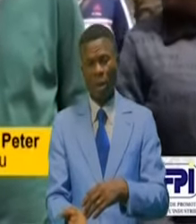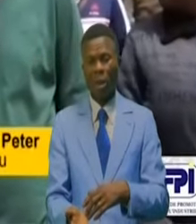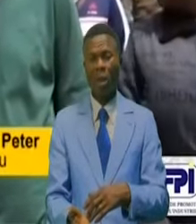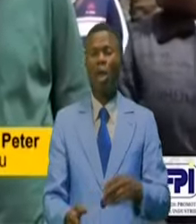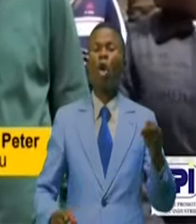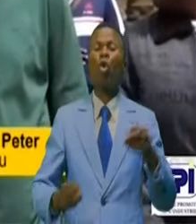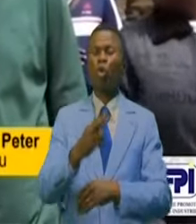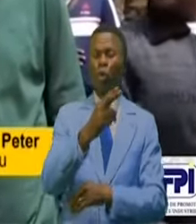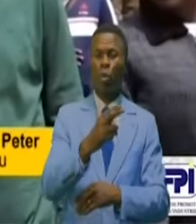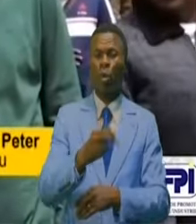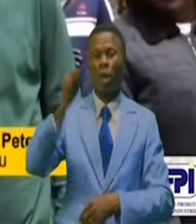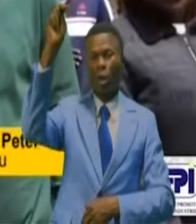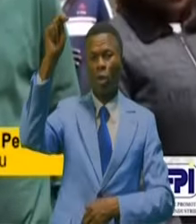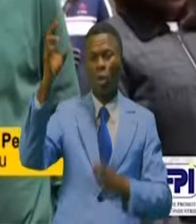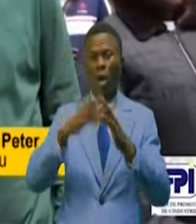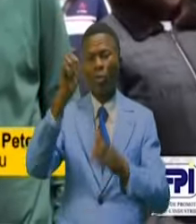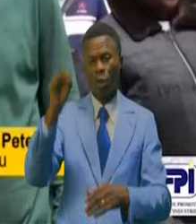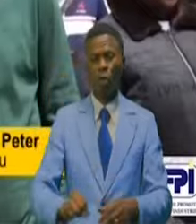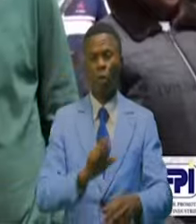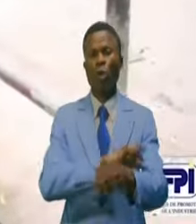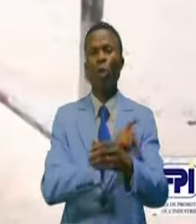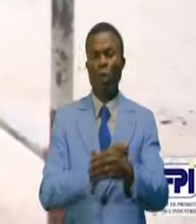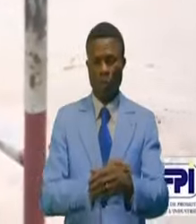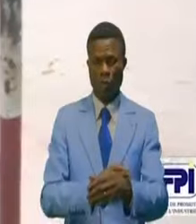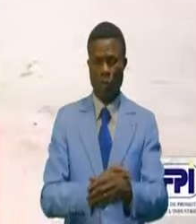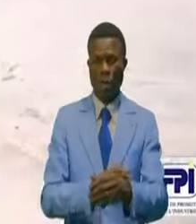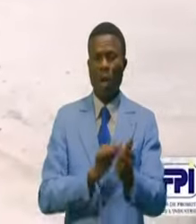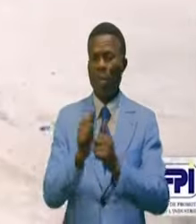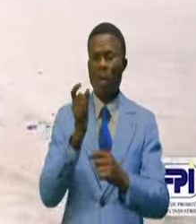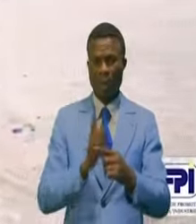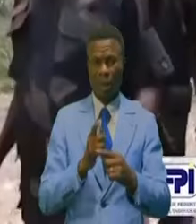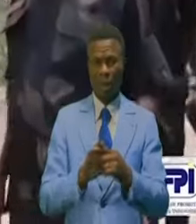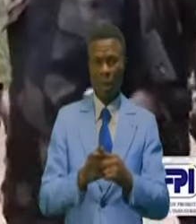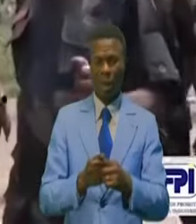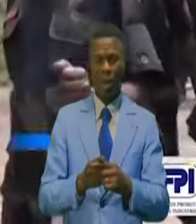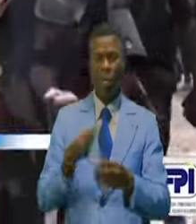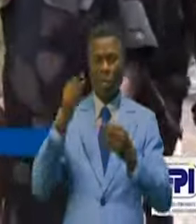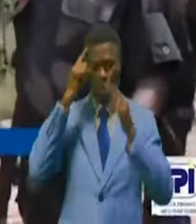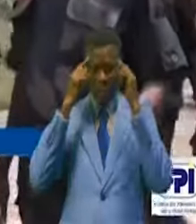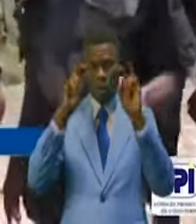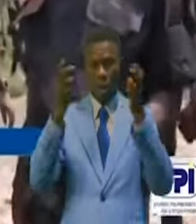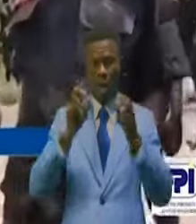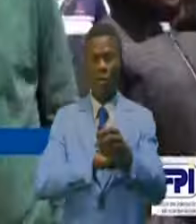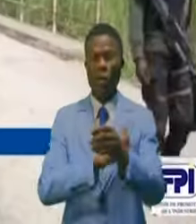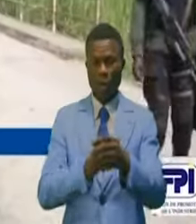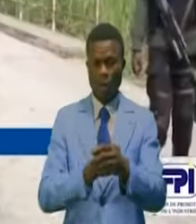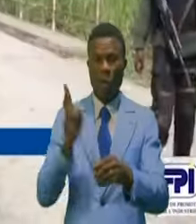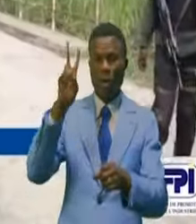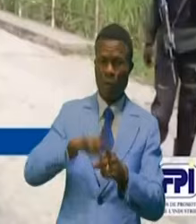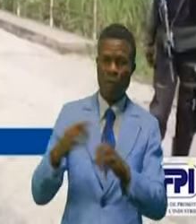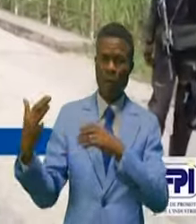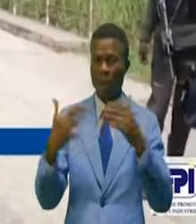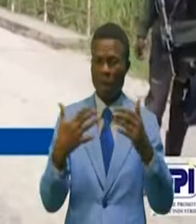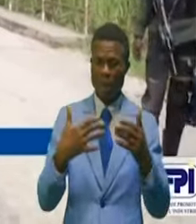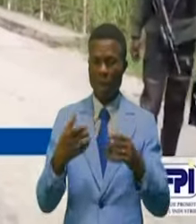une coupure entre le nord et le sud. Pour ne pas asphyxier la vie de Goma déjà victime de la